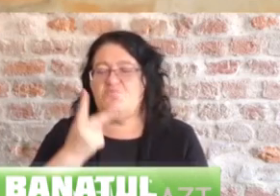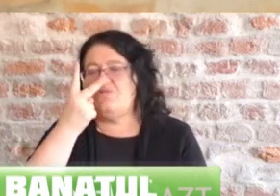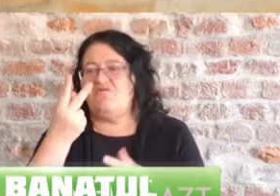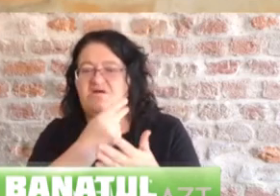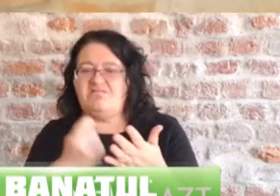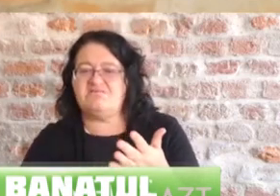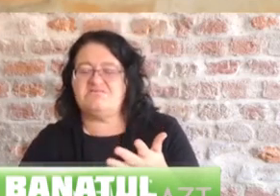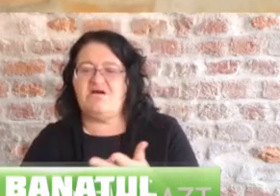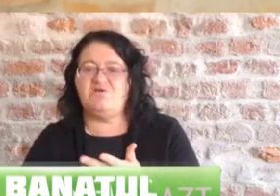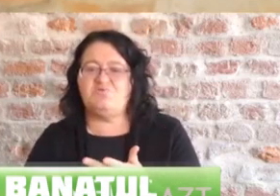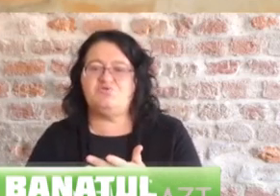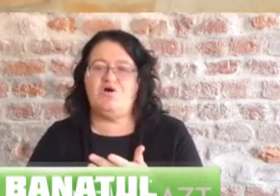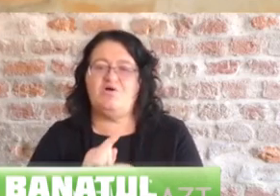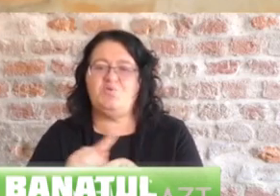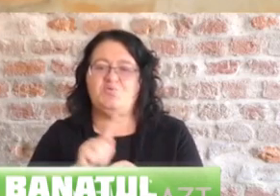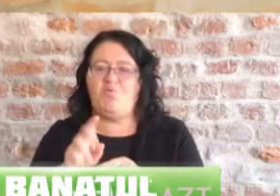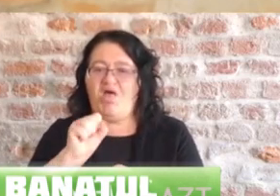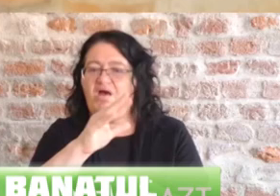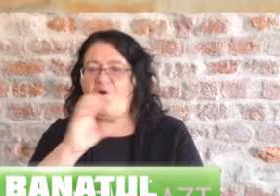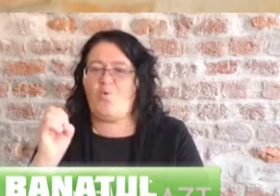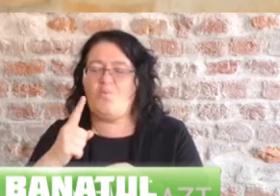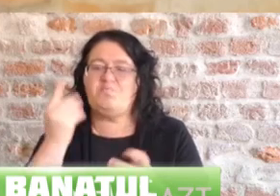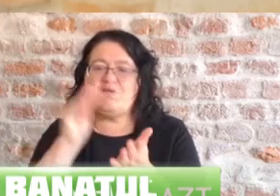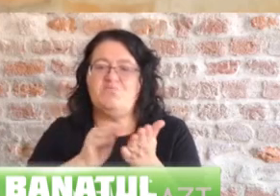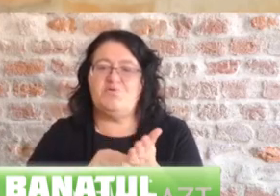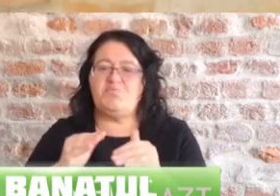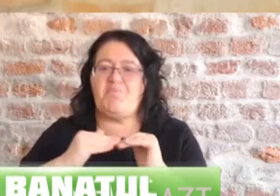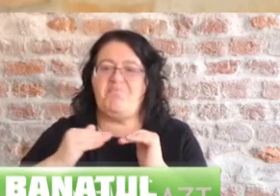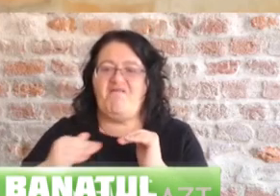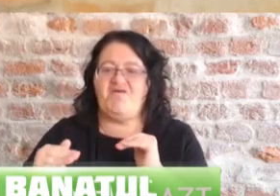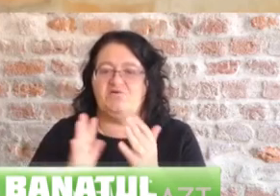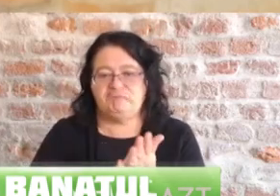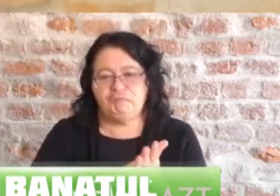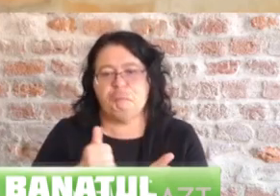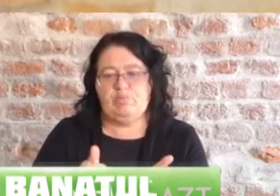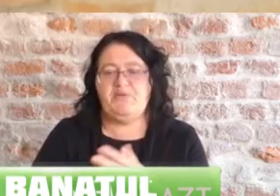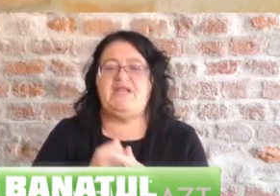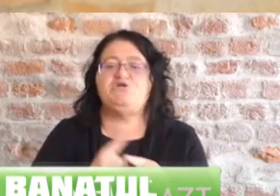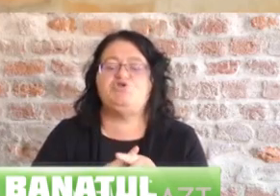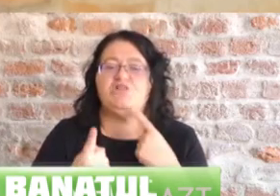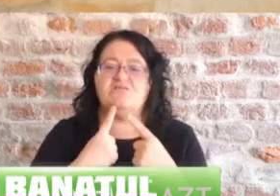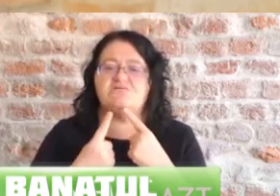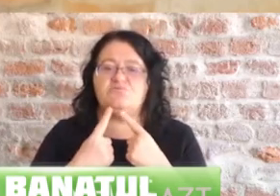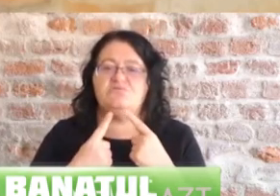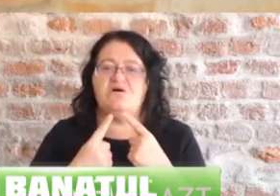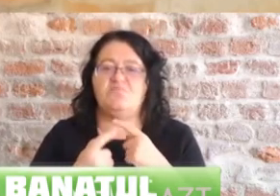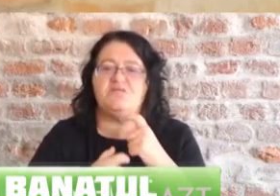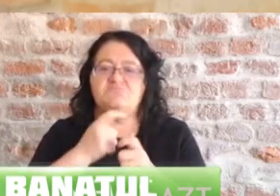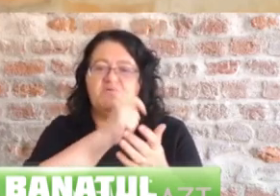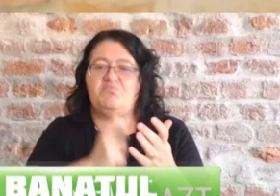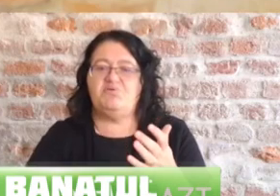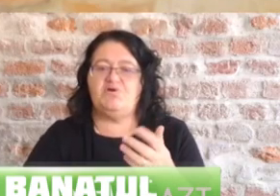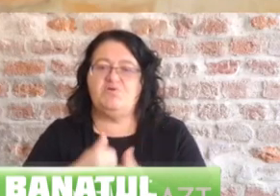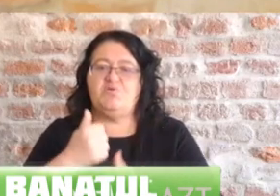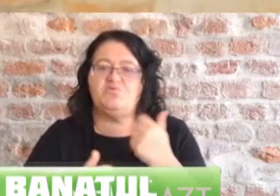al designului și al componentei ecologice, propunerea de pavaj este lăudabilă. Și discutăm astfel despre proiectul